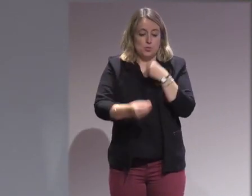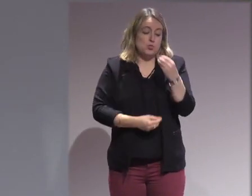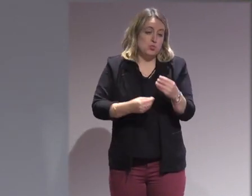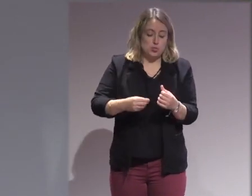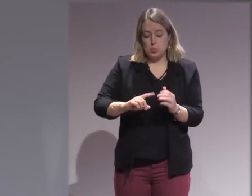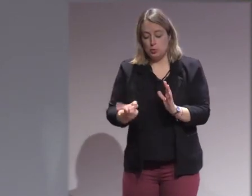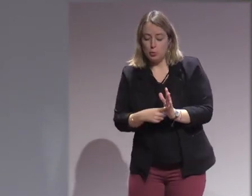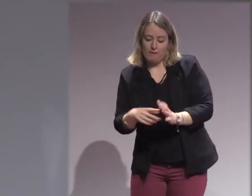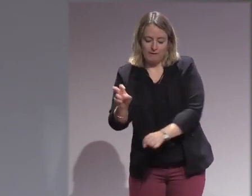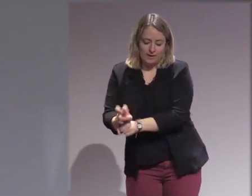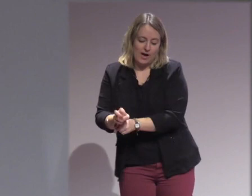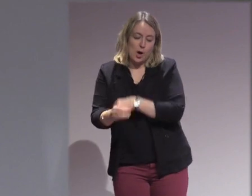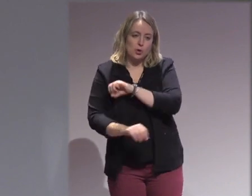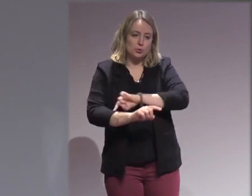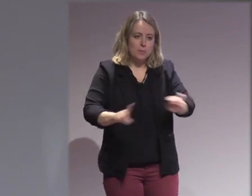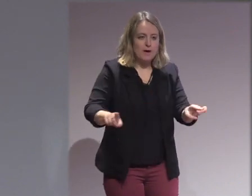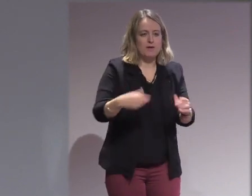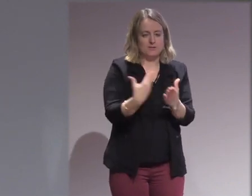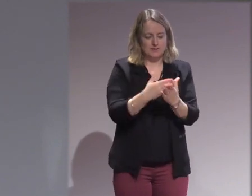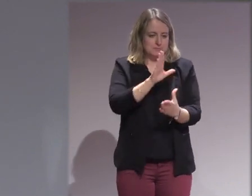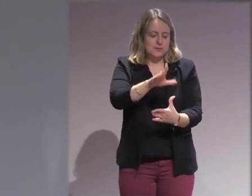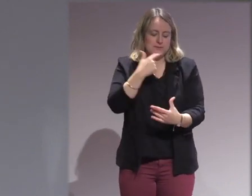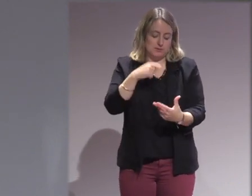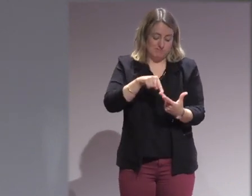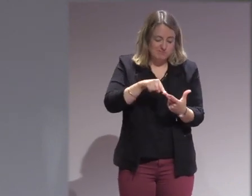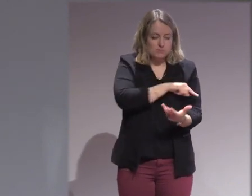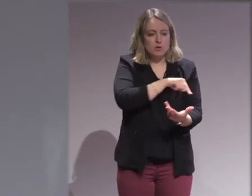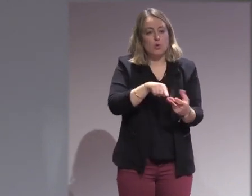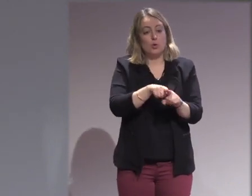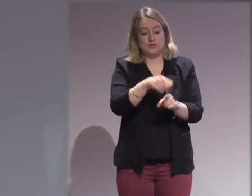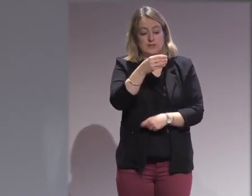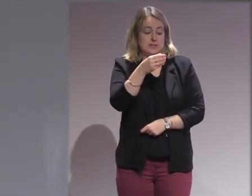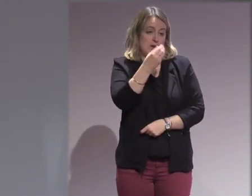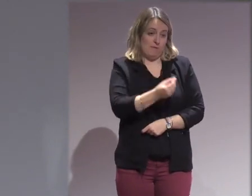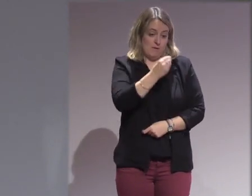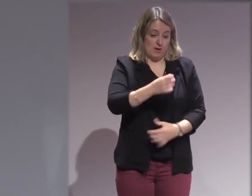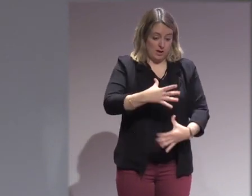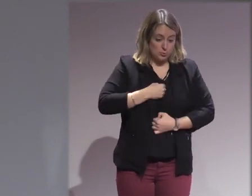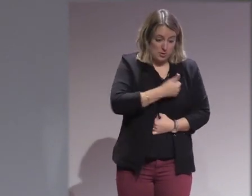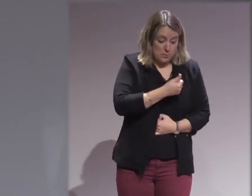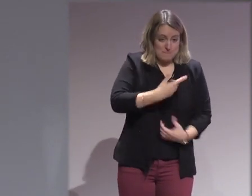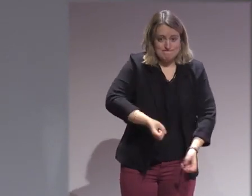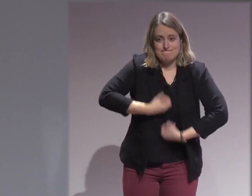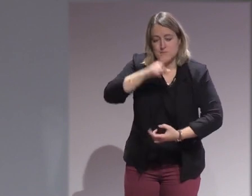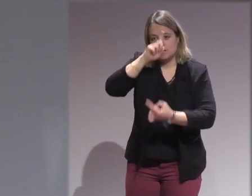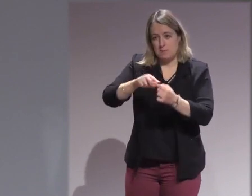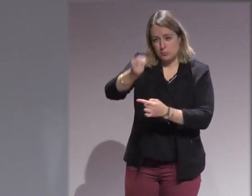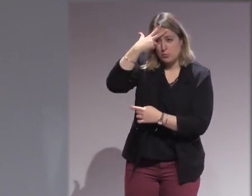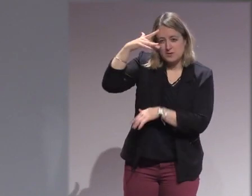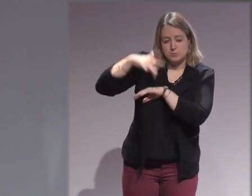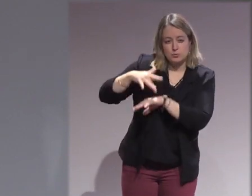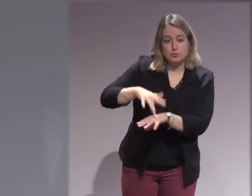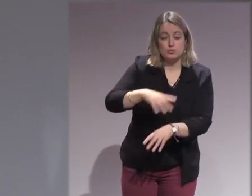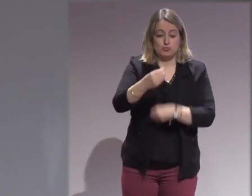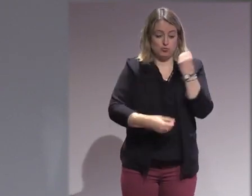désirables ou non désirables dans le champ de l'adoption. Il y aura aussi des personnes adoptées qui parlent de leur trauma, qui parlent de leur tentative